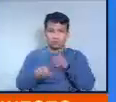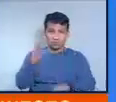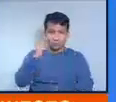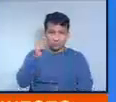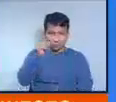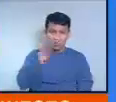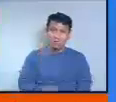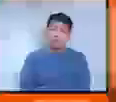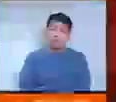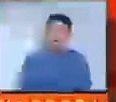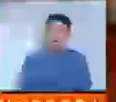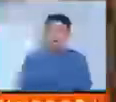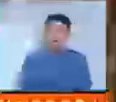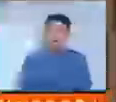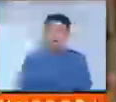Romel Lopez.